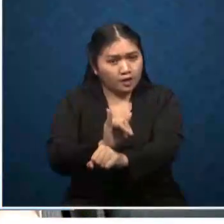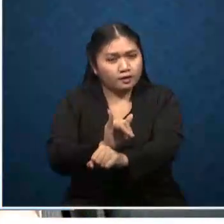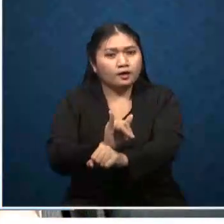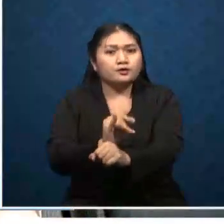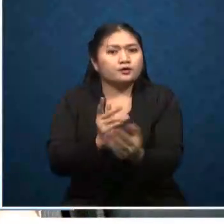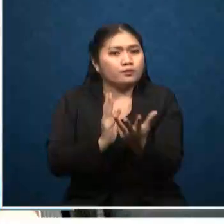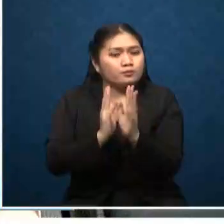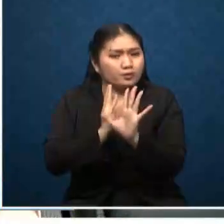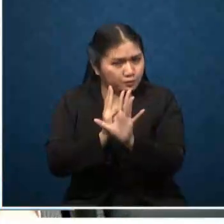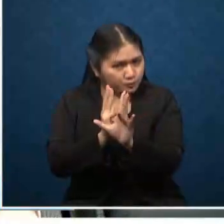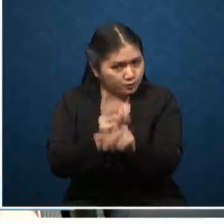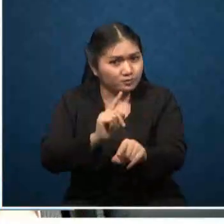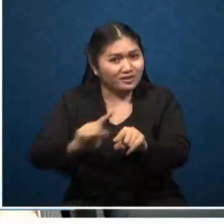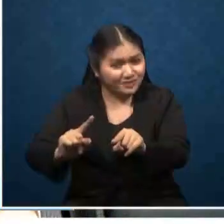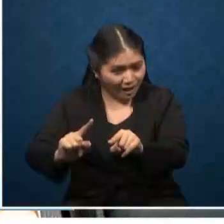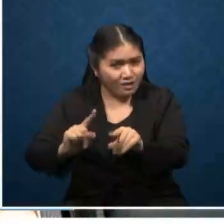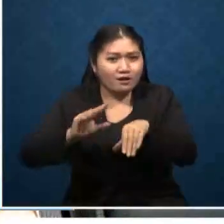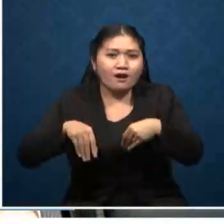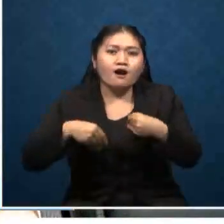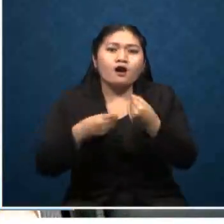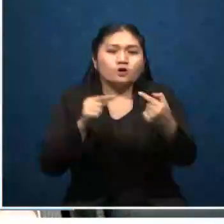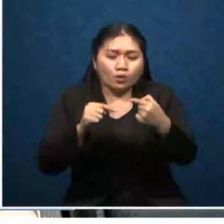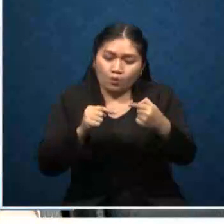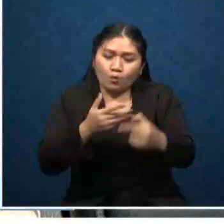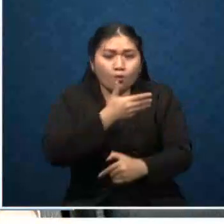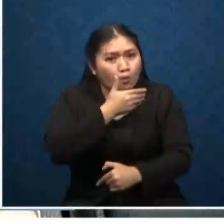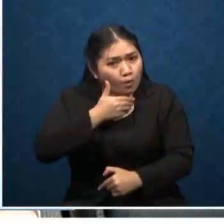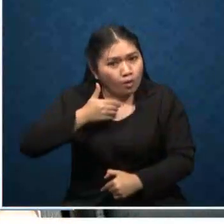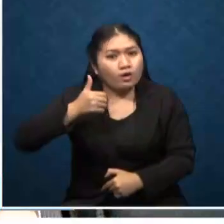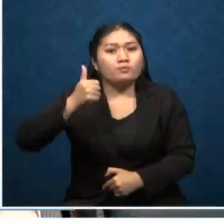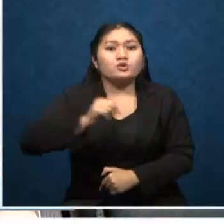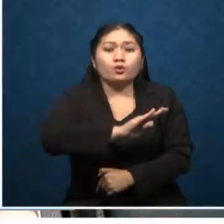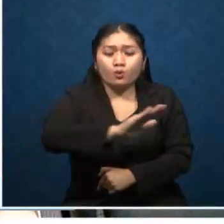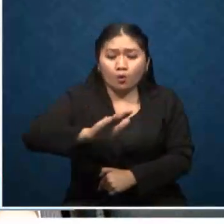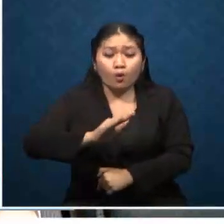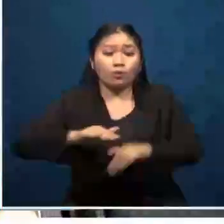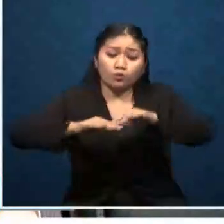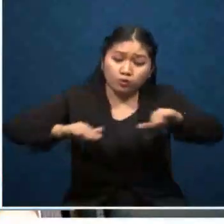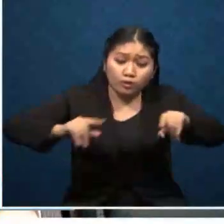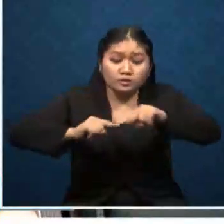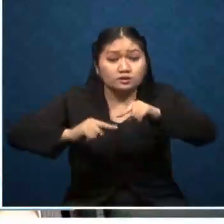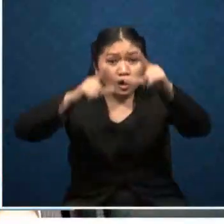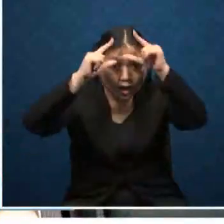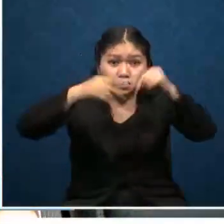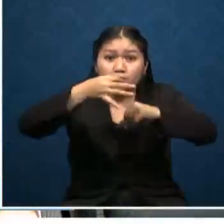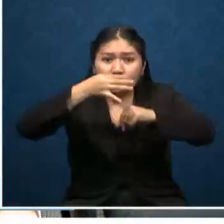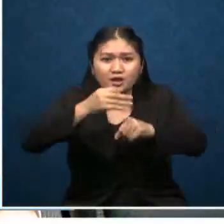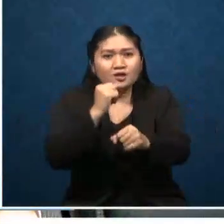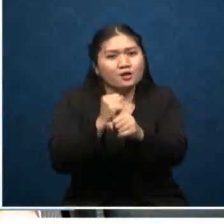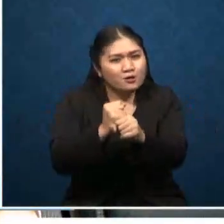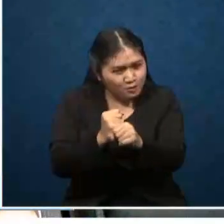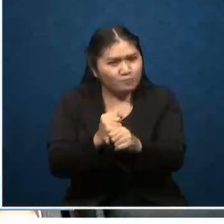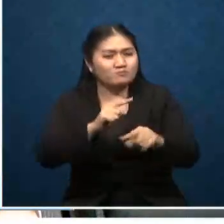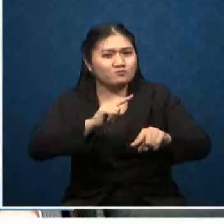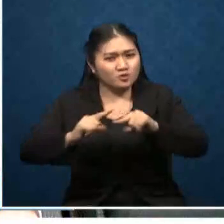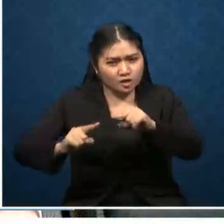เพรอันนี้เป็สิ่งการตอบแทนของคุณงามความดีของน้ ล ๆ ที่ทำงานทุ่มเทให้กับวงการแพทยวงก